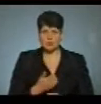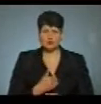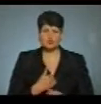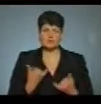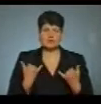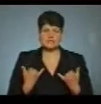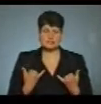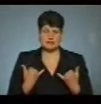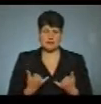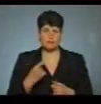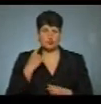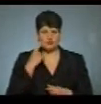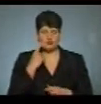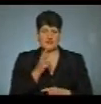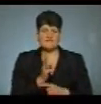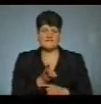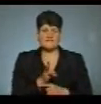зараз почули